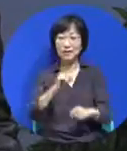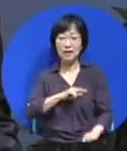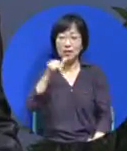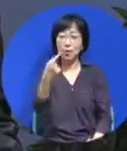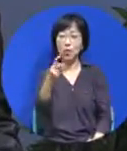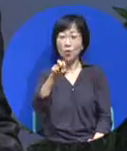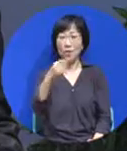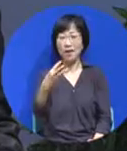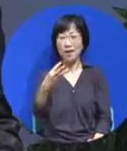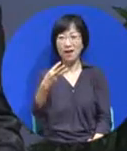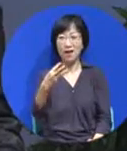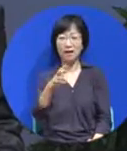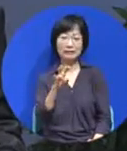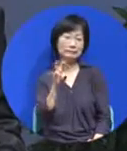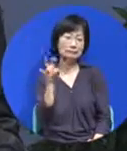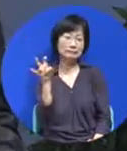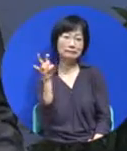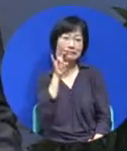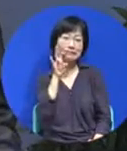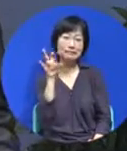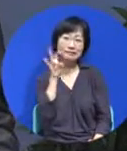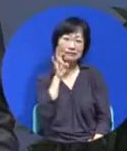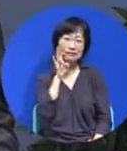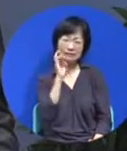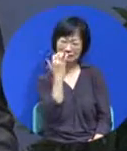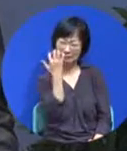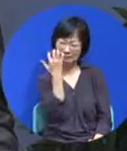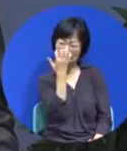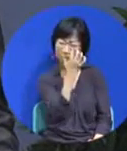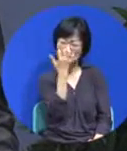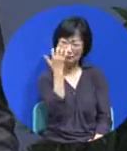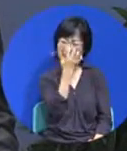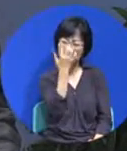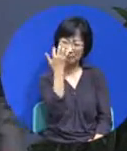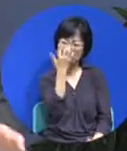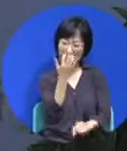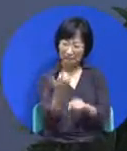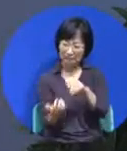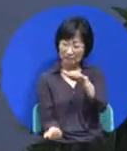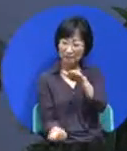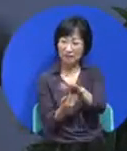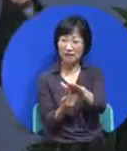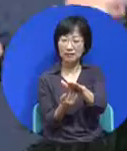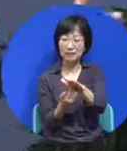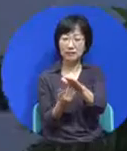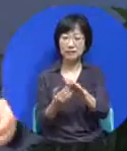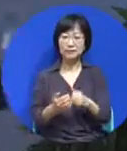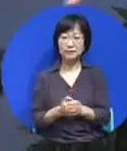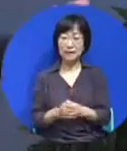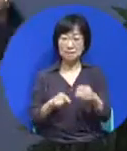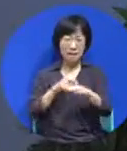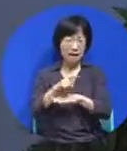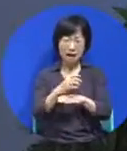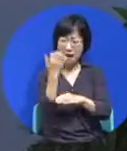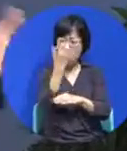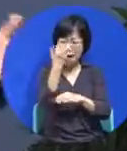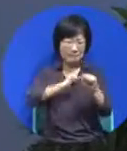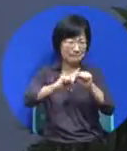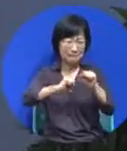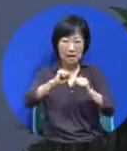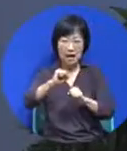was a prostitute. 그 음란하기 짝이 없는 거예요. And she was quite promiscuous. 그래가지고는 이 음란한지 계속해가지고 자식까지 낳고